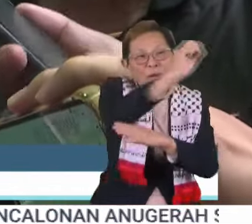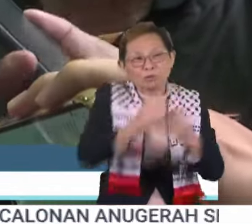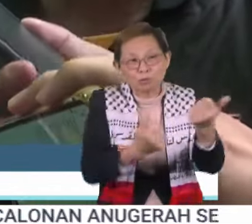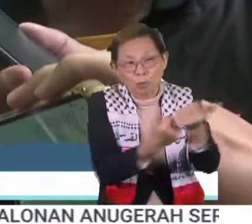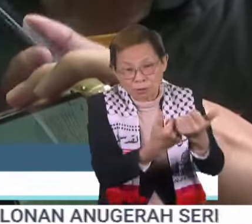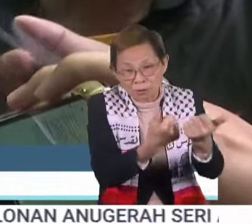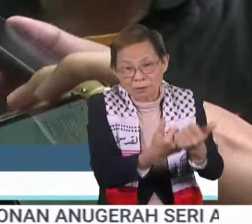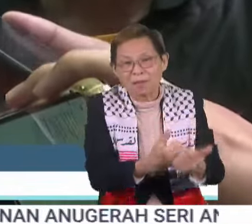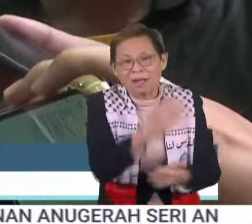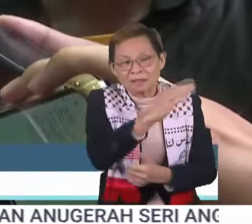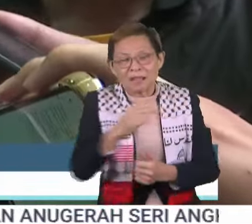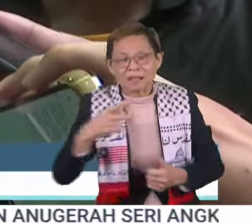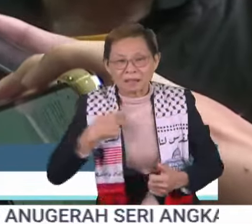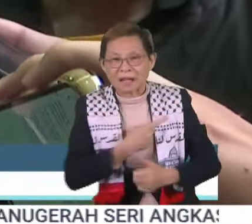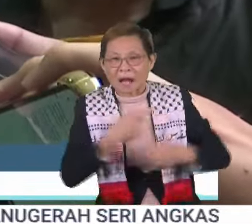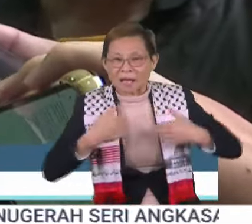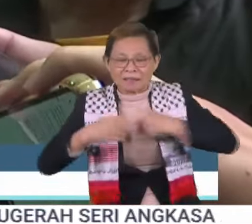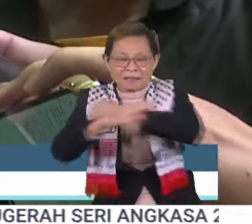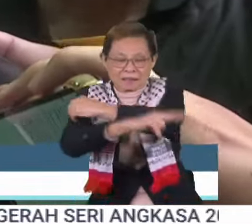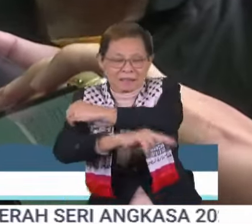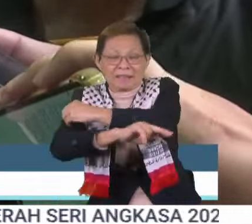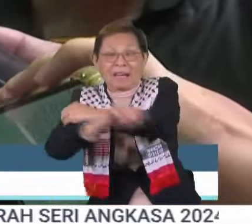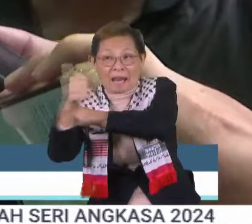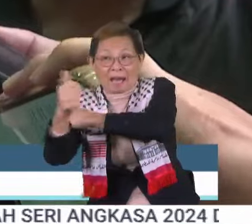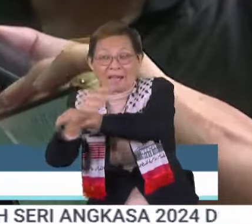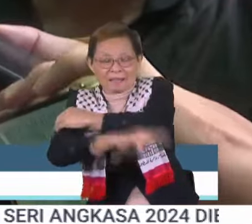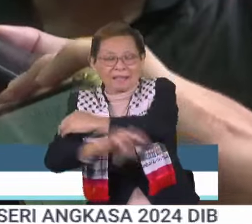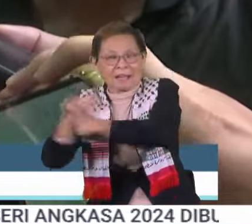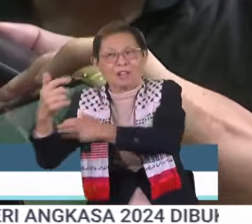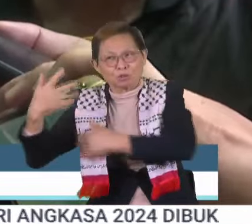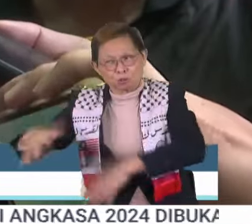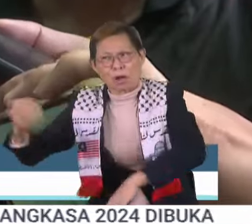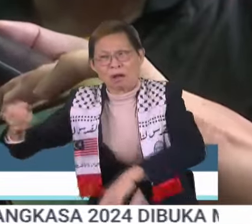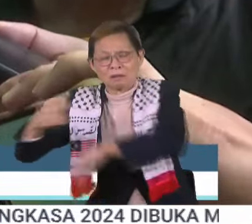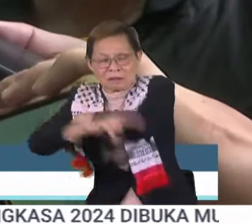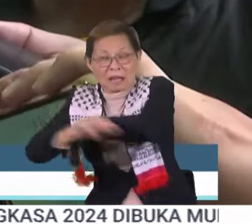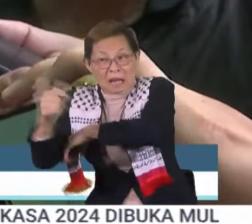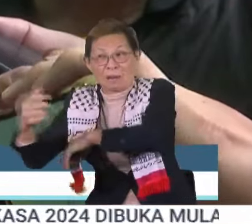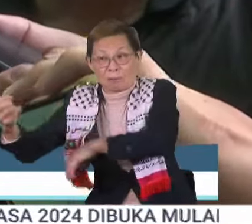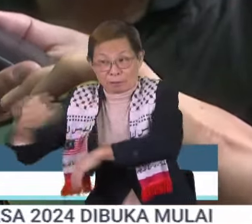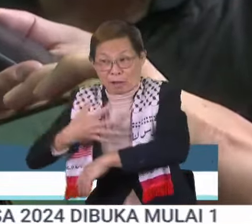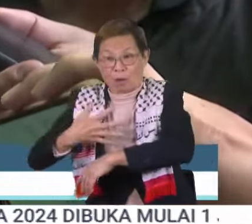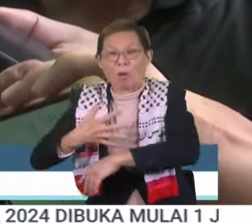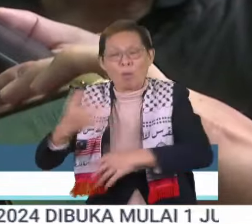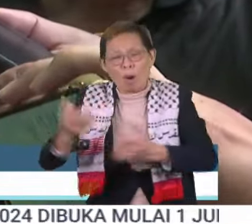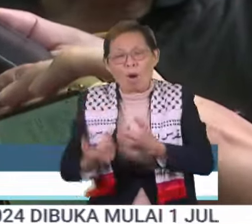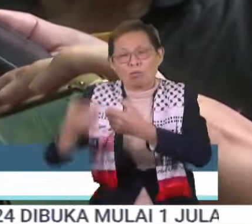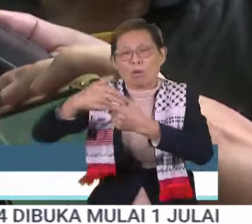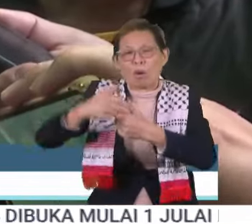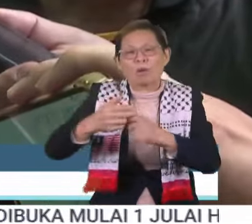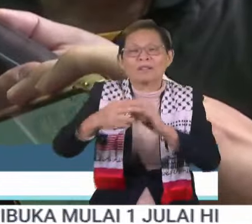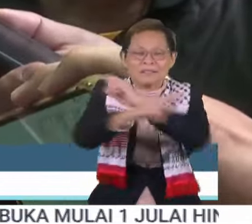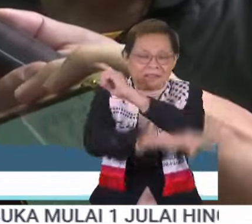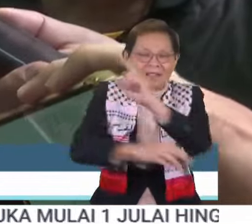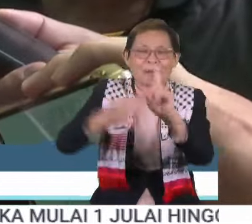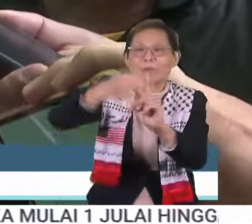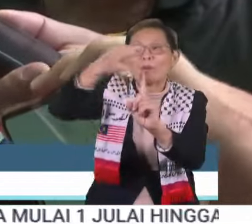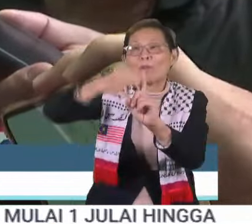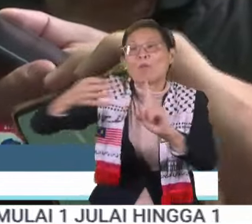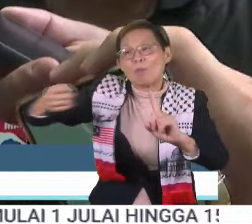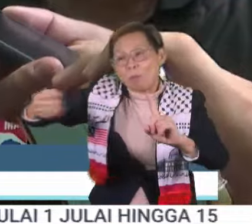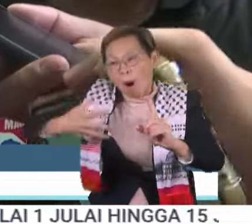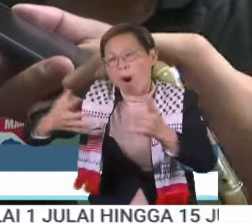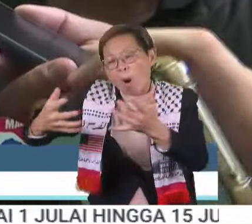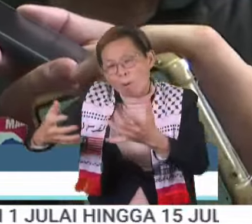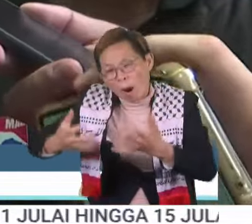tajaan. Dan kita juga ada negeri lain yang telah memaklumkan kepada kita bahawa mereka nak juga terlibat. Negeri Pulau Pinang telah